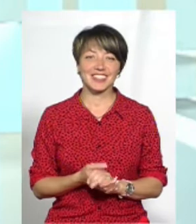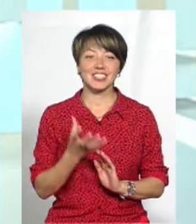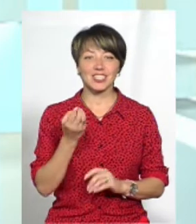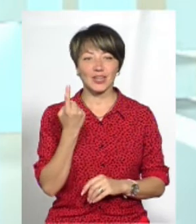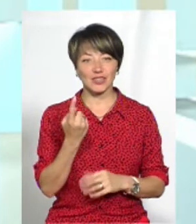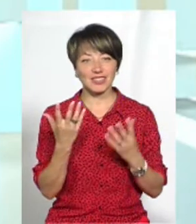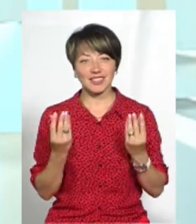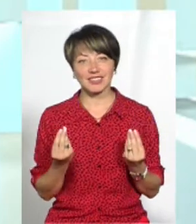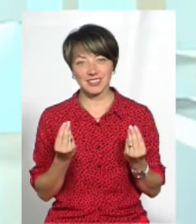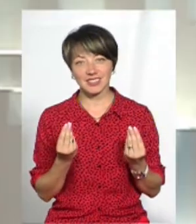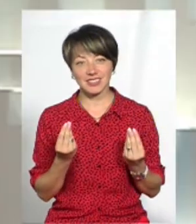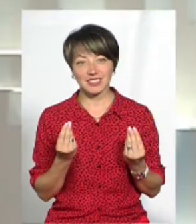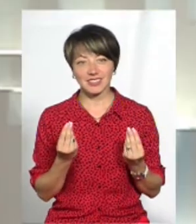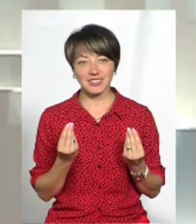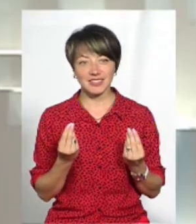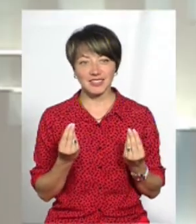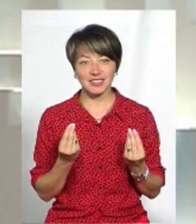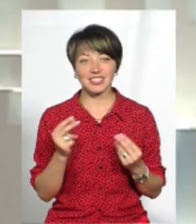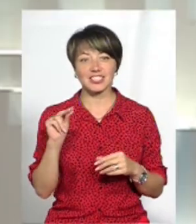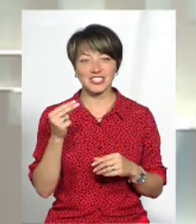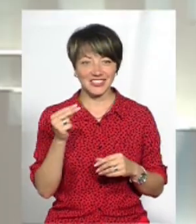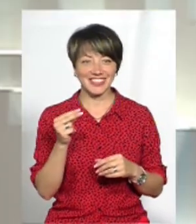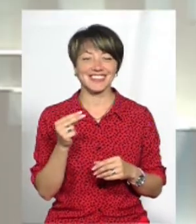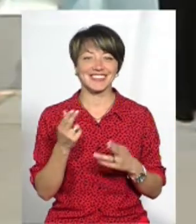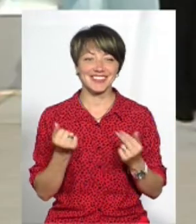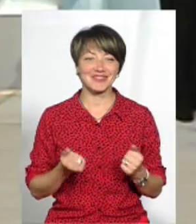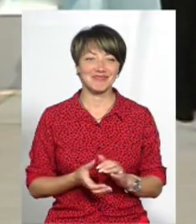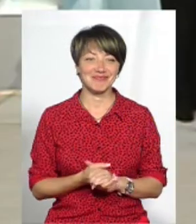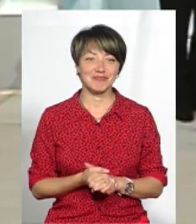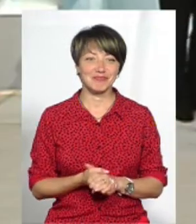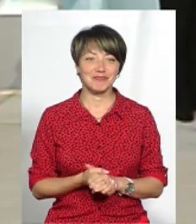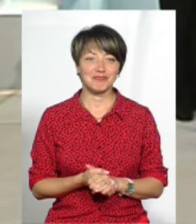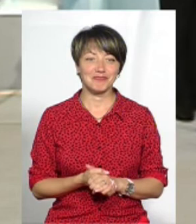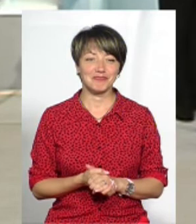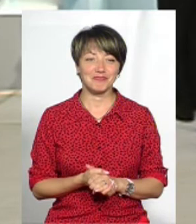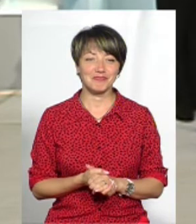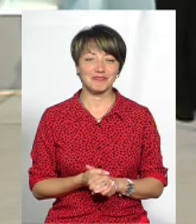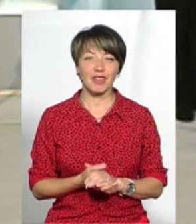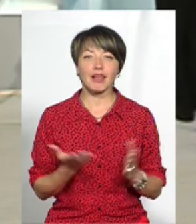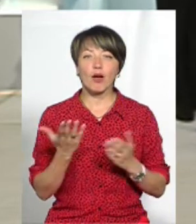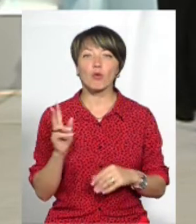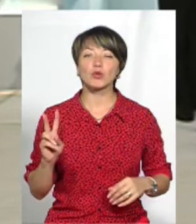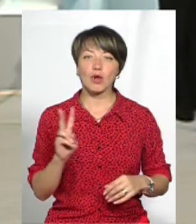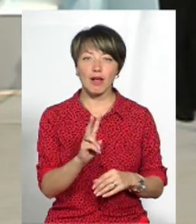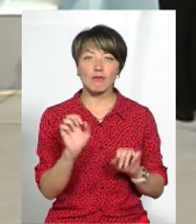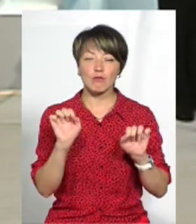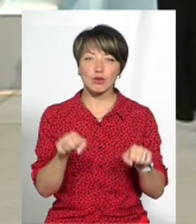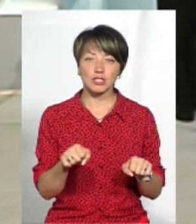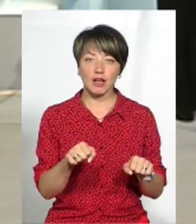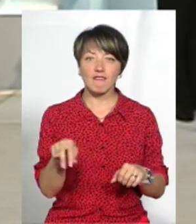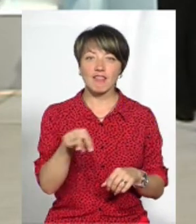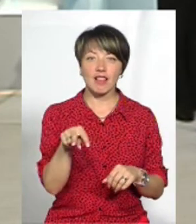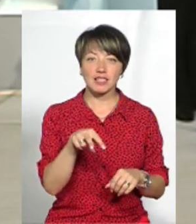І ще є один день? По-моєму, на оптовому? Четвер, так? Четвер. І на якому тролейбусі можна доїхати